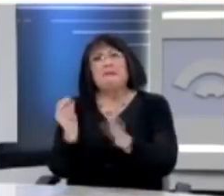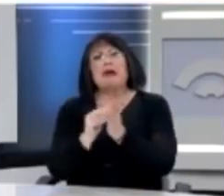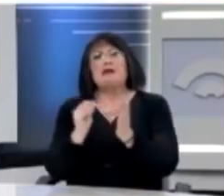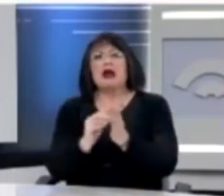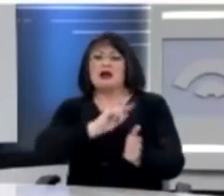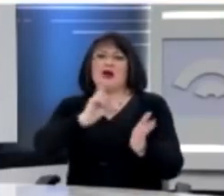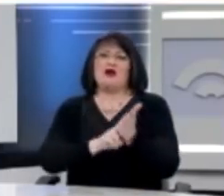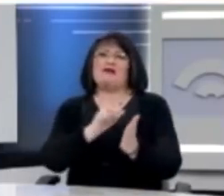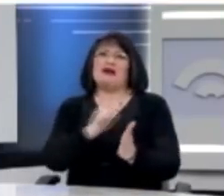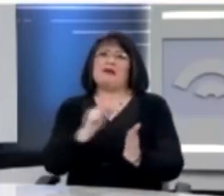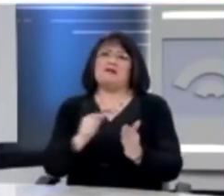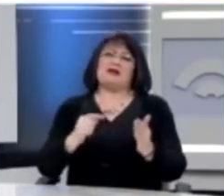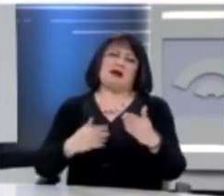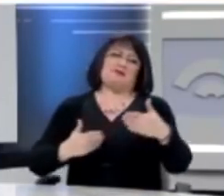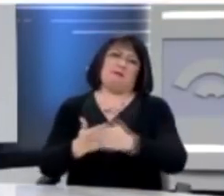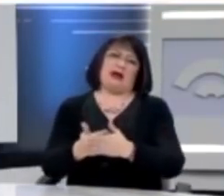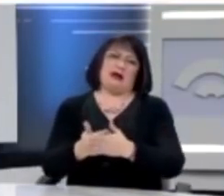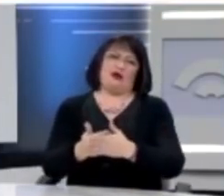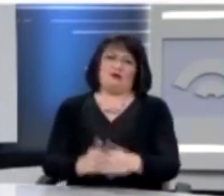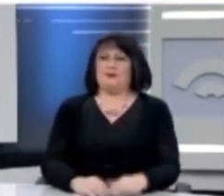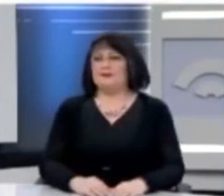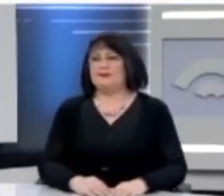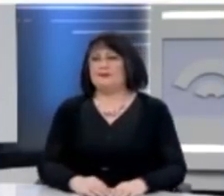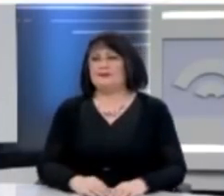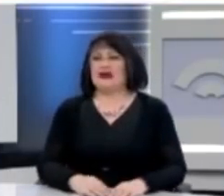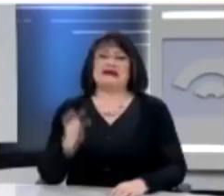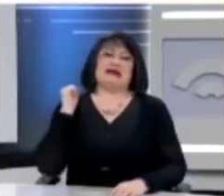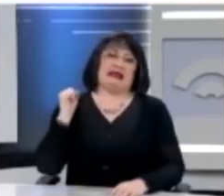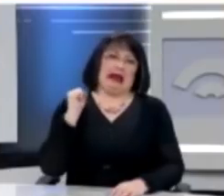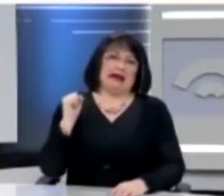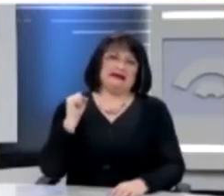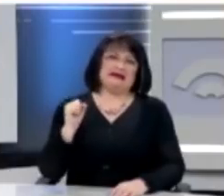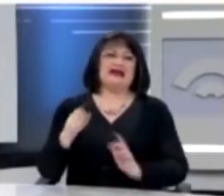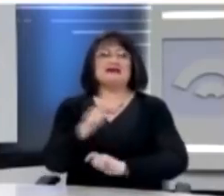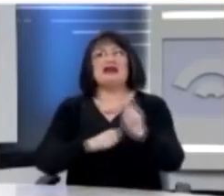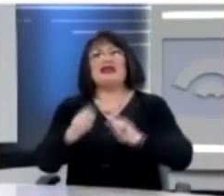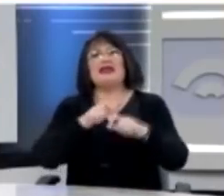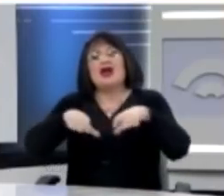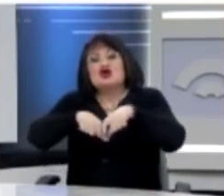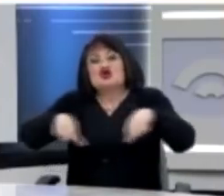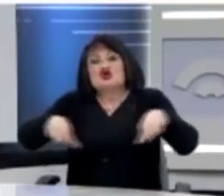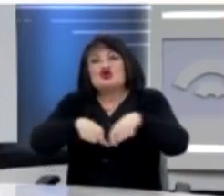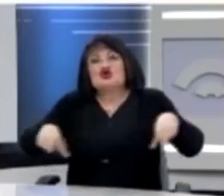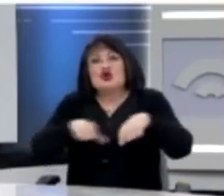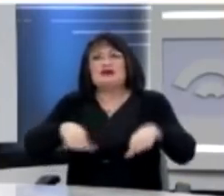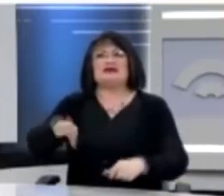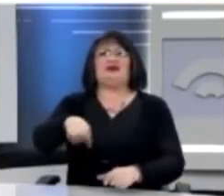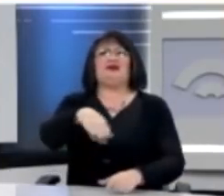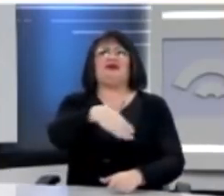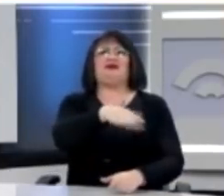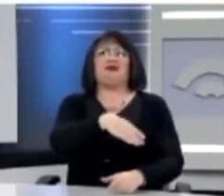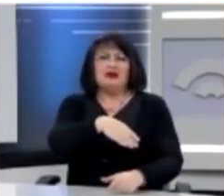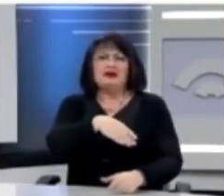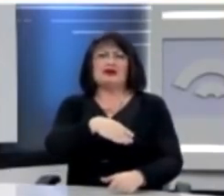στη συνδικαλιστική δράση και οργάνωση. Θα δημιουργηθούν εκτεταμένες ζώνες πολύ φτηνής